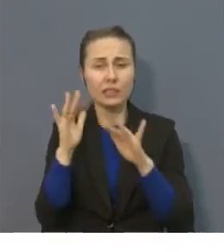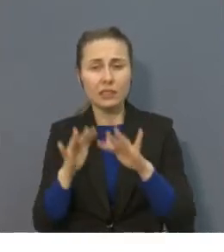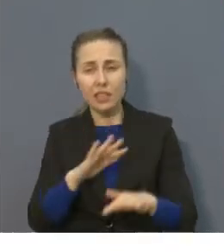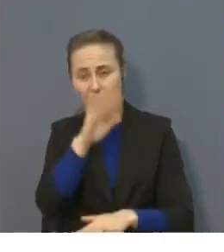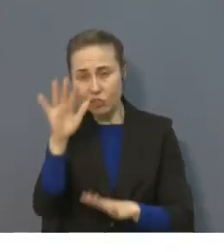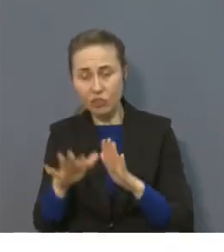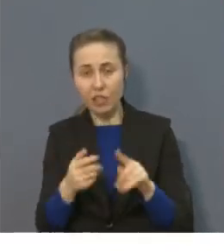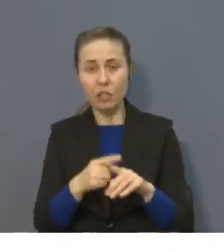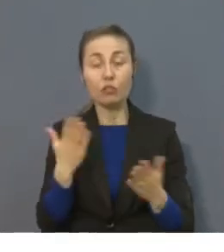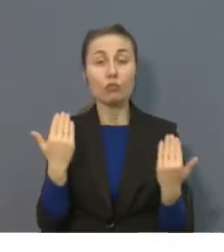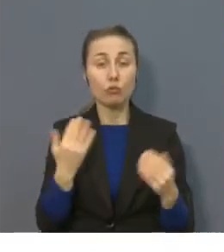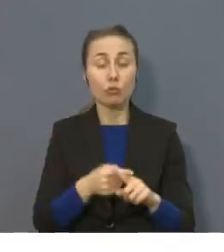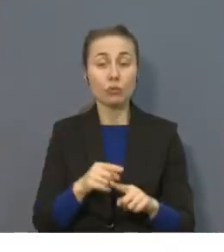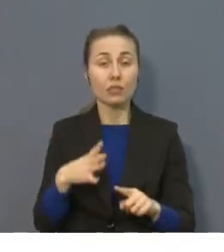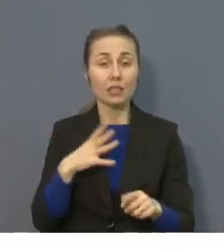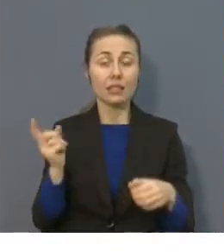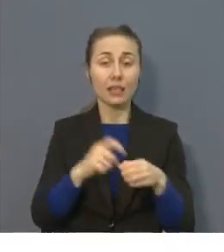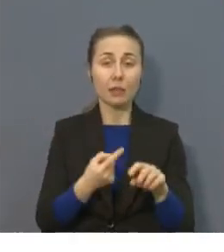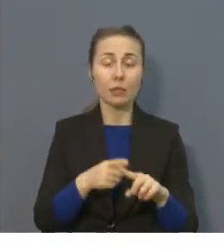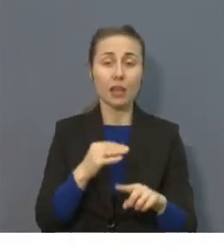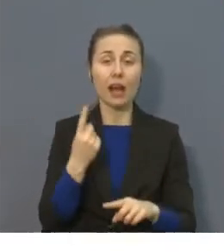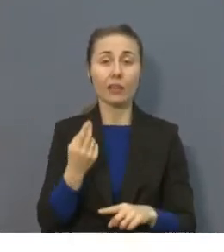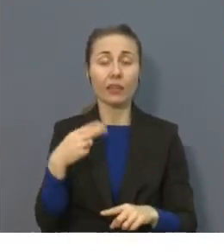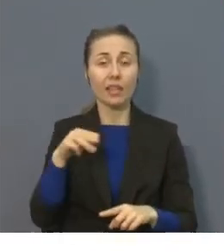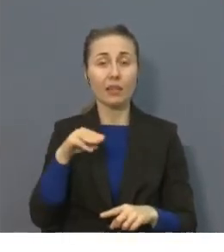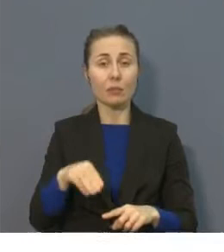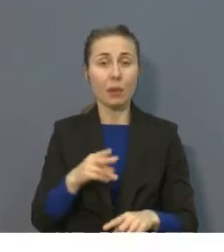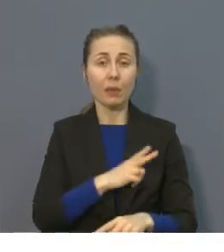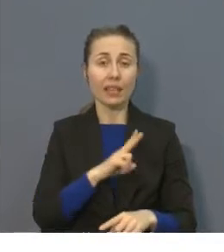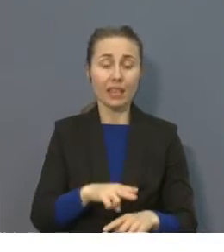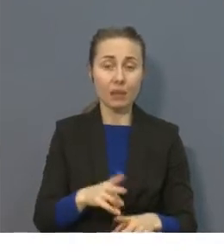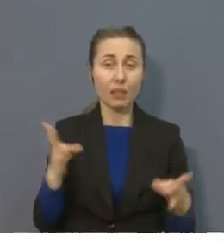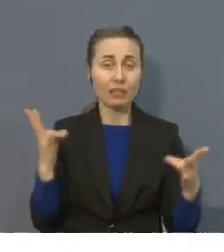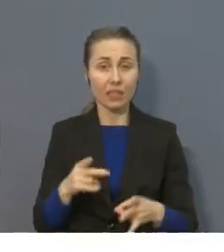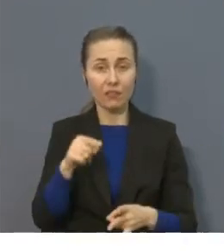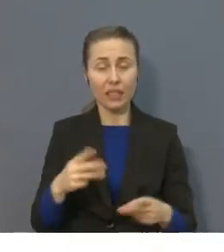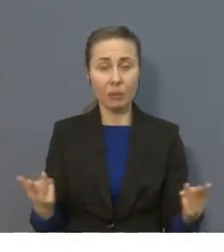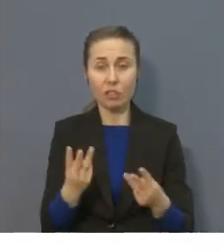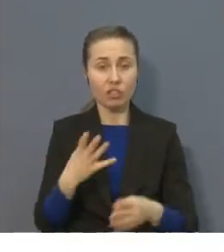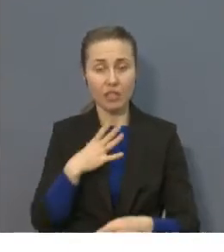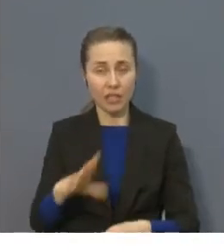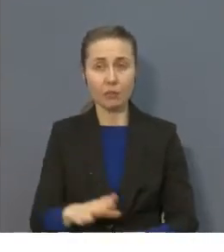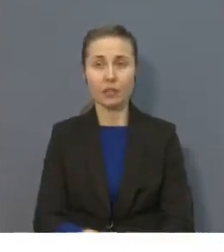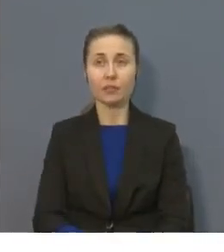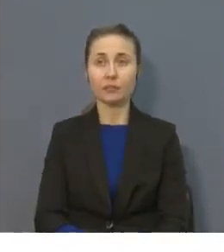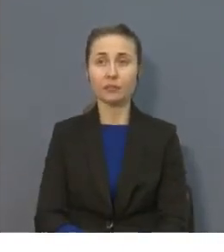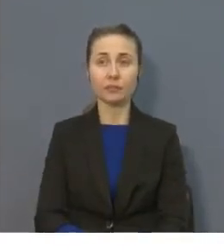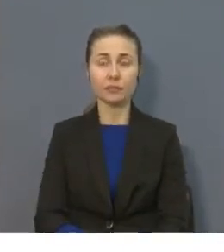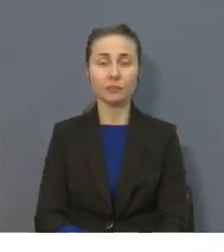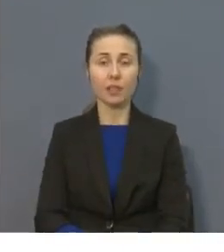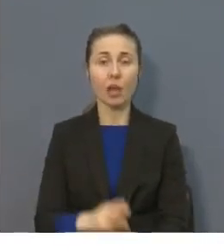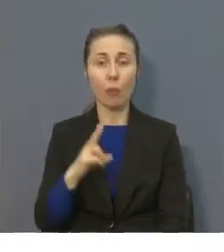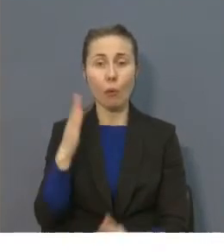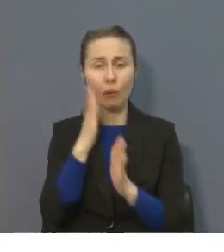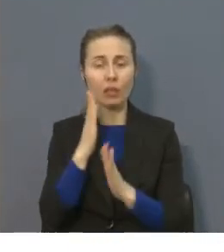Щучинск қаласында 1 жол апаты тіркелді. Қайтыс болғандар мен зардап шеккендер жоқ. Қазгидрометтің болжамынша бір